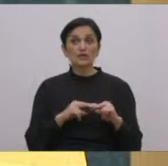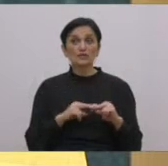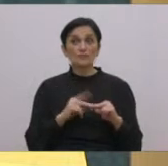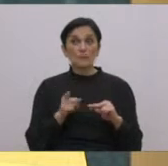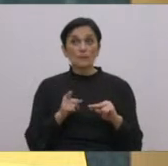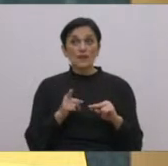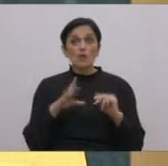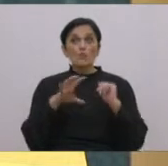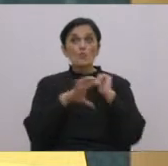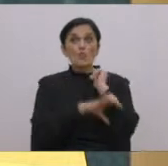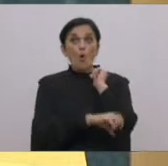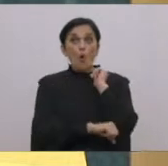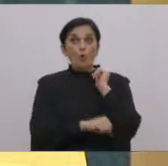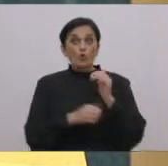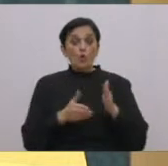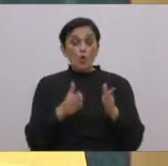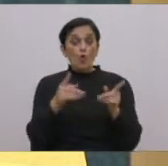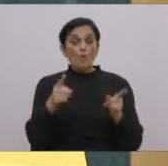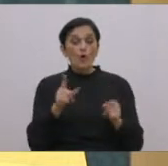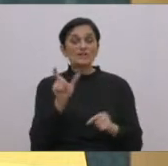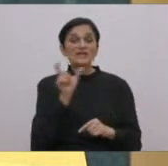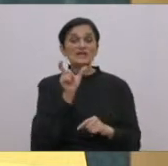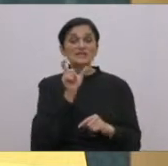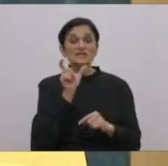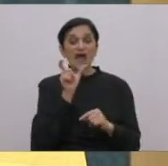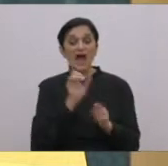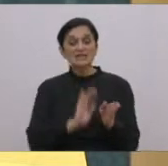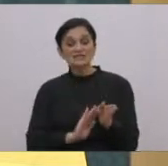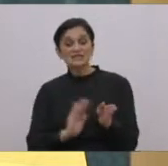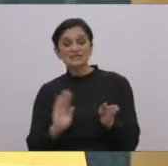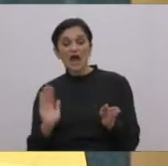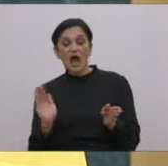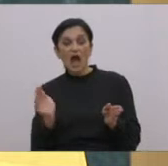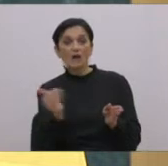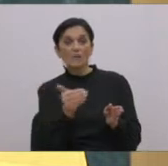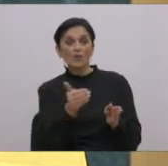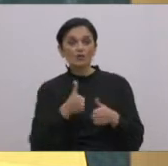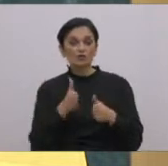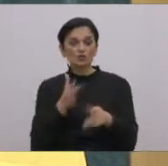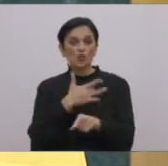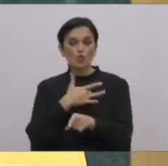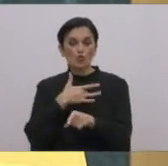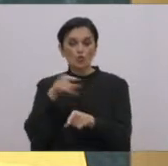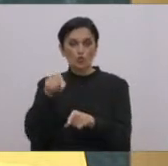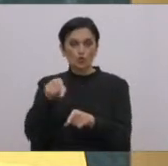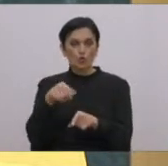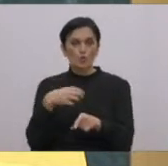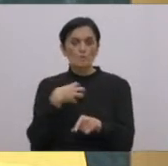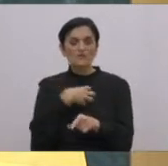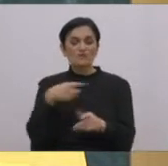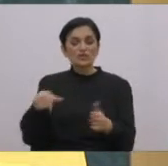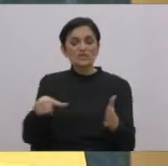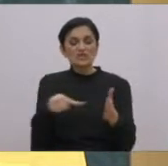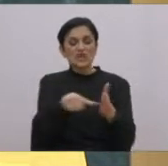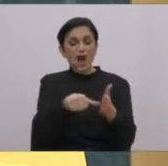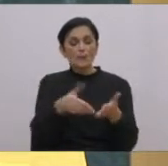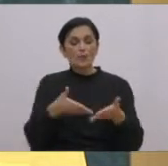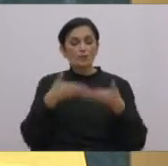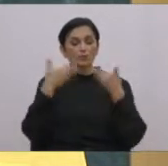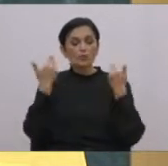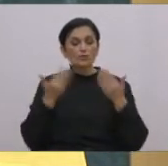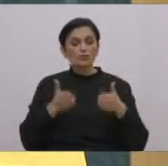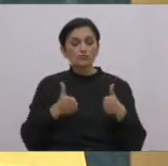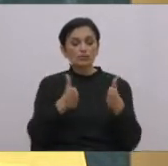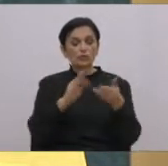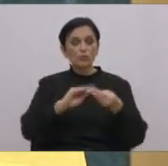ეს ბოლო მონაკვეთი, ზუსტად ზესტაფონის შემოვლით გზას გულისხმობს, რომელიც მნიშვნელოვნად დაეხმარება განტვირთოს ის გამოწვევები,